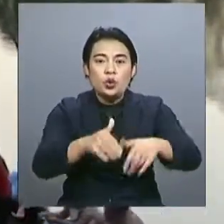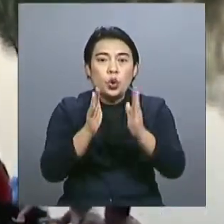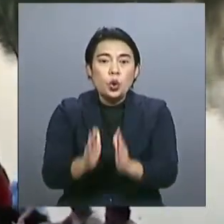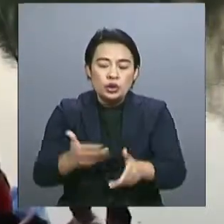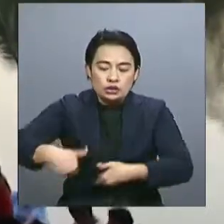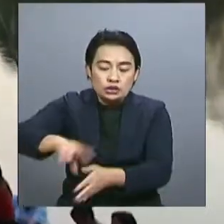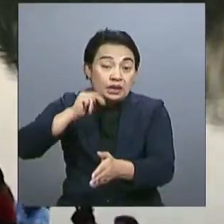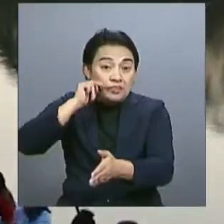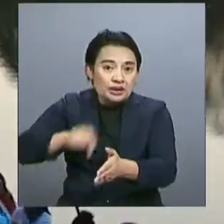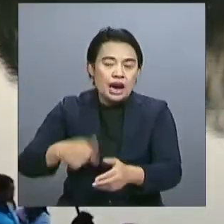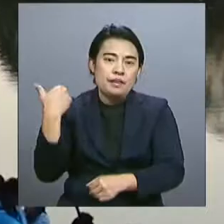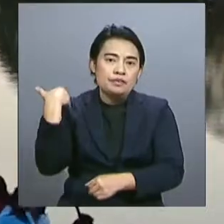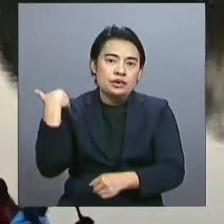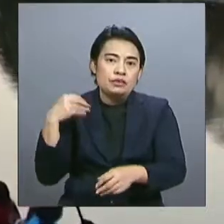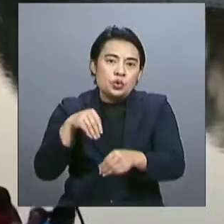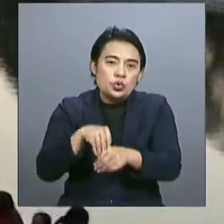าช้านาน